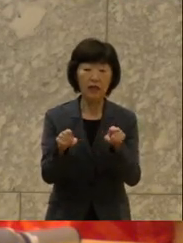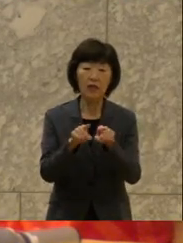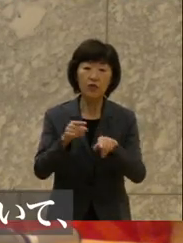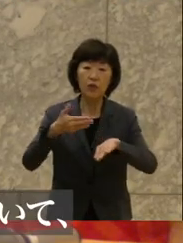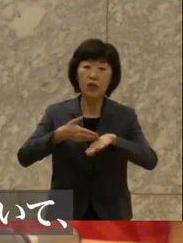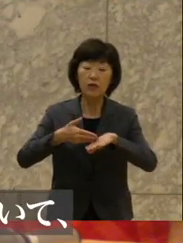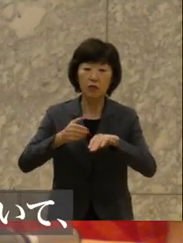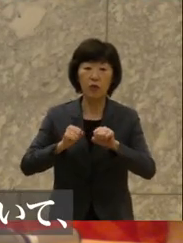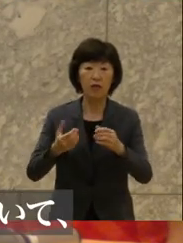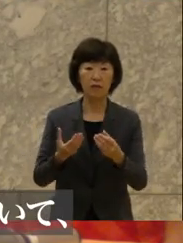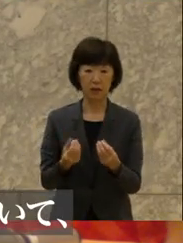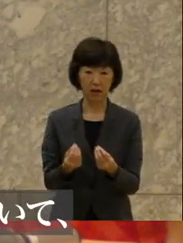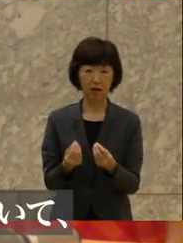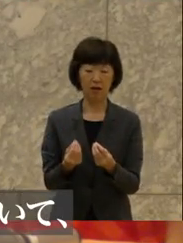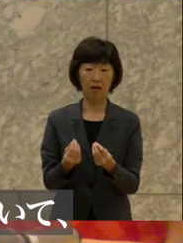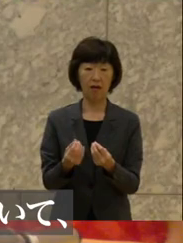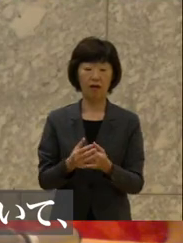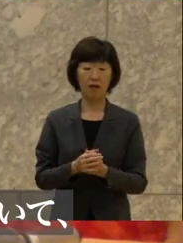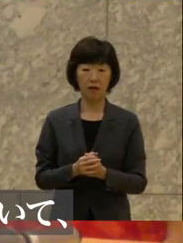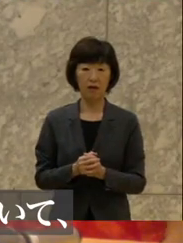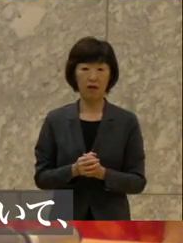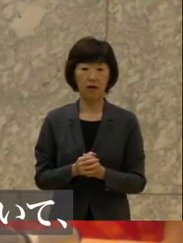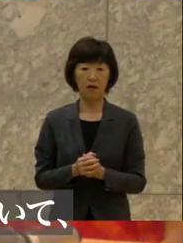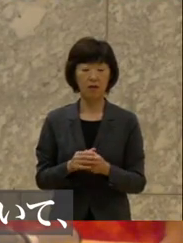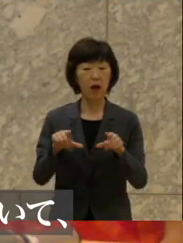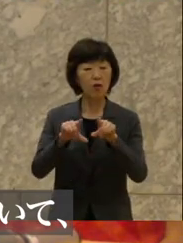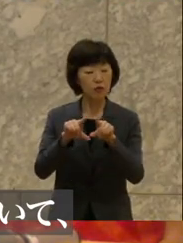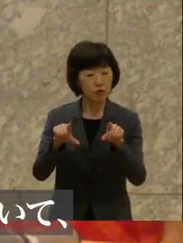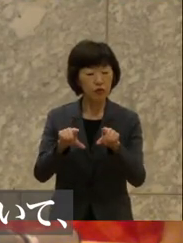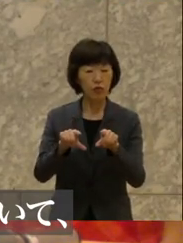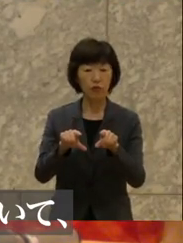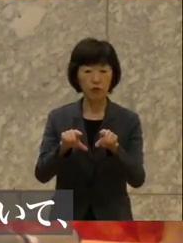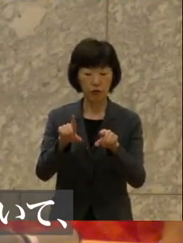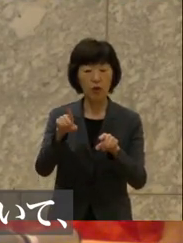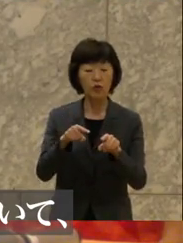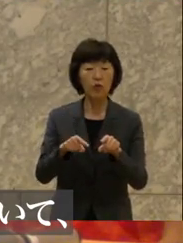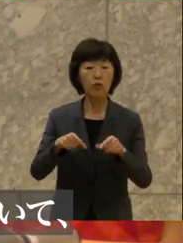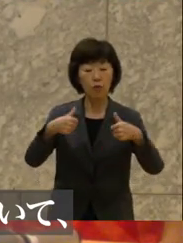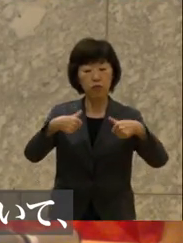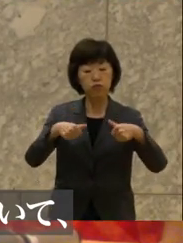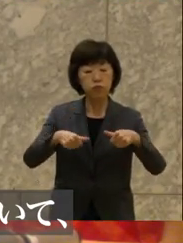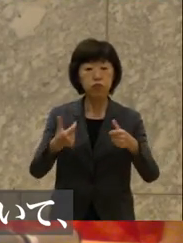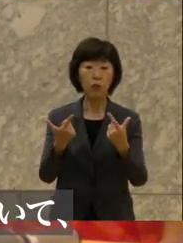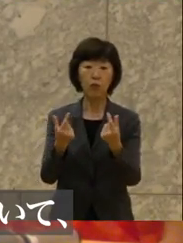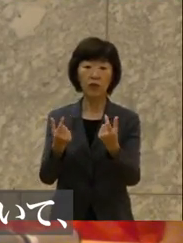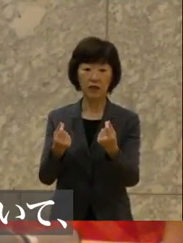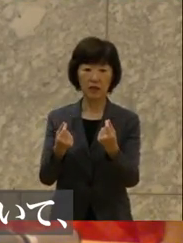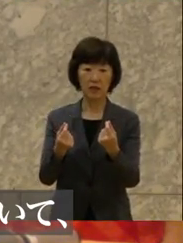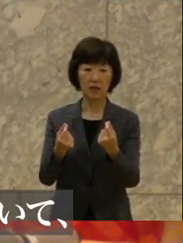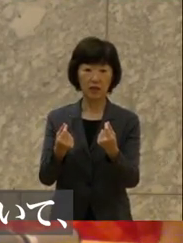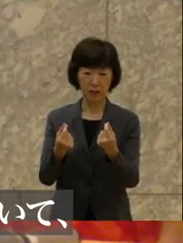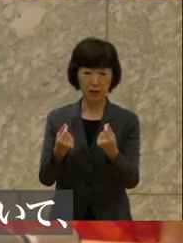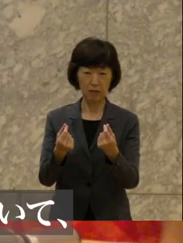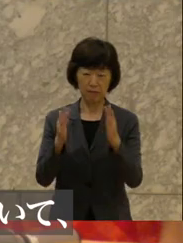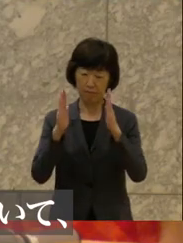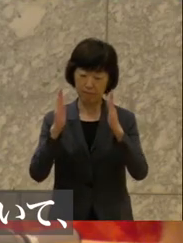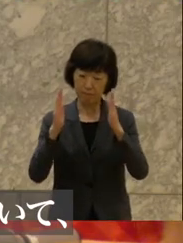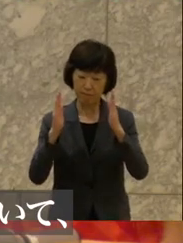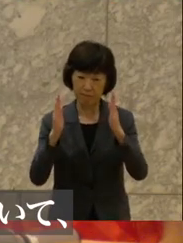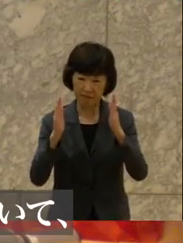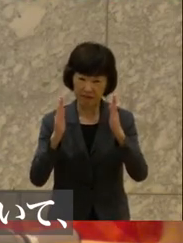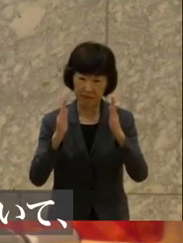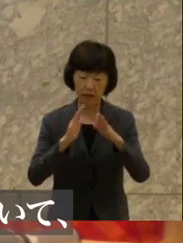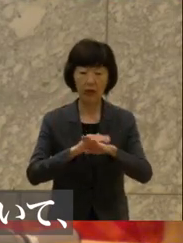んですけど本当にもう普通の障害のない方と変わらないその熱量で競技に